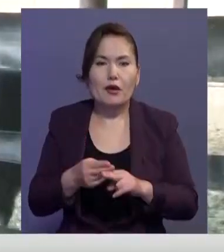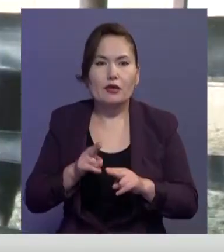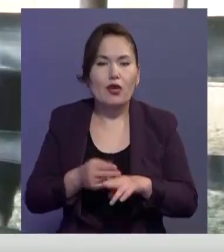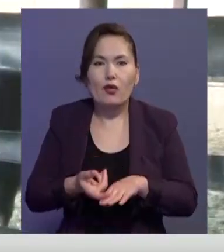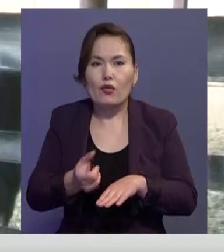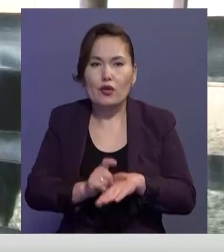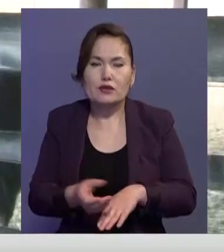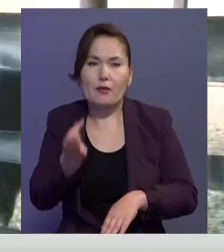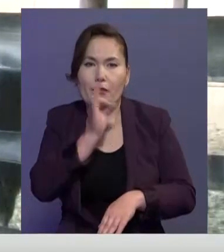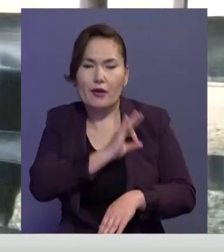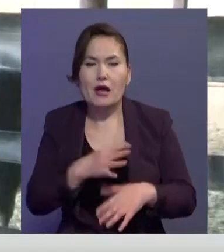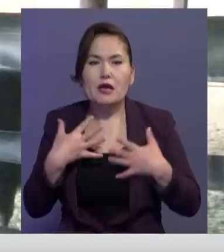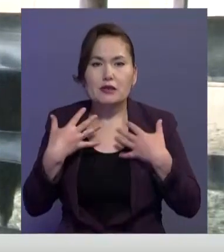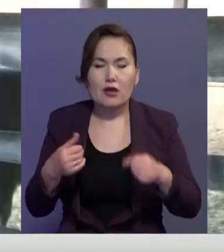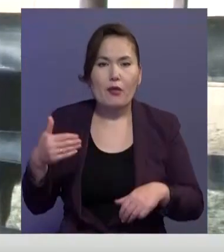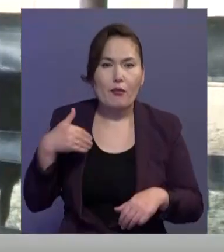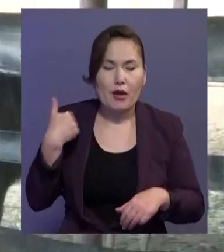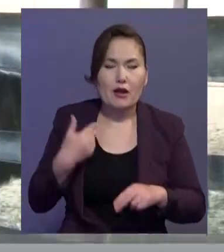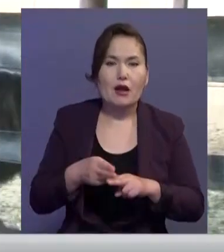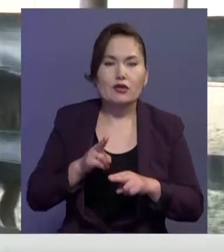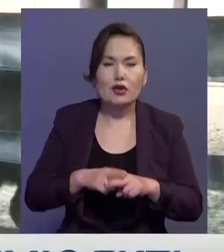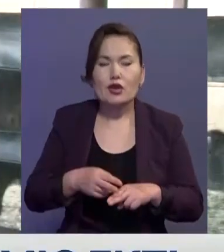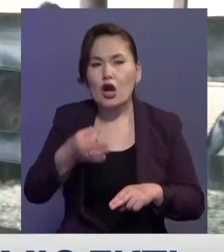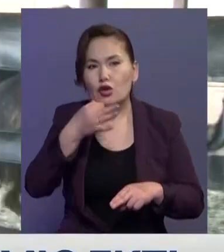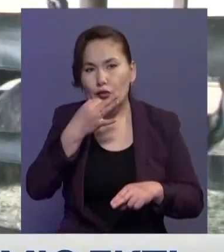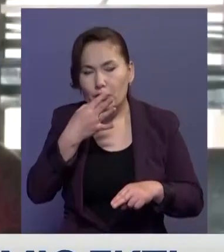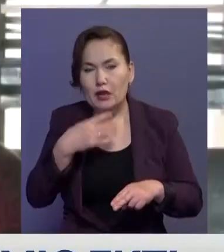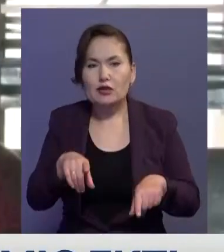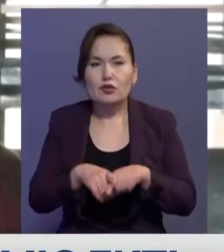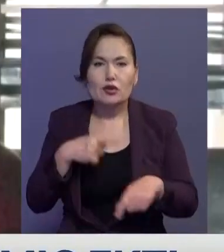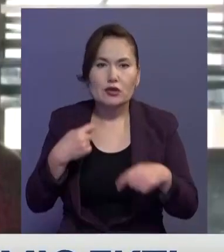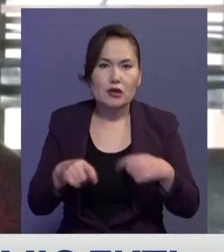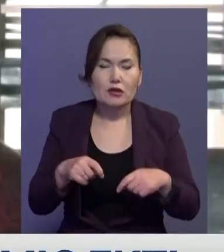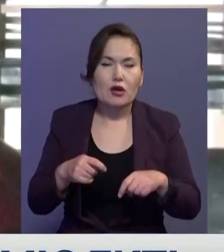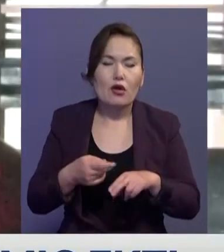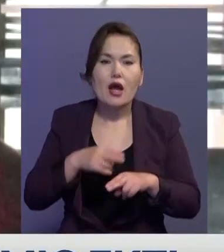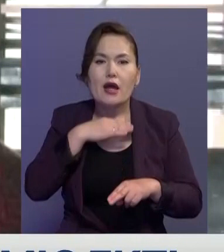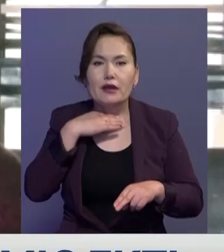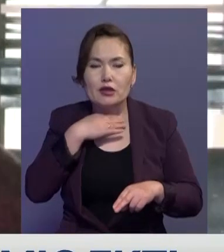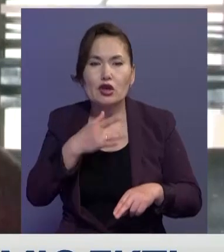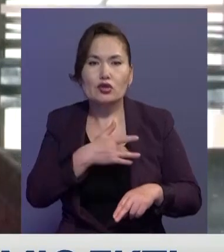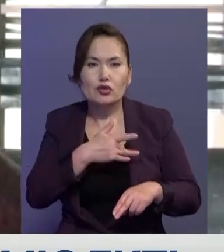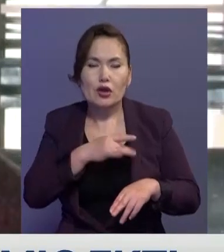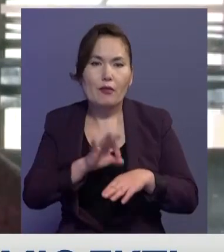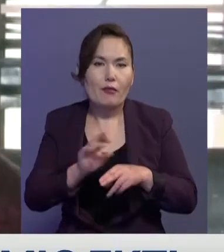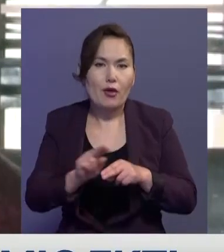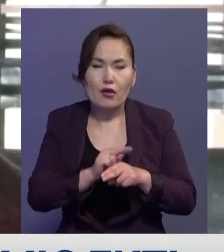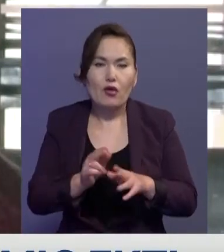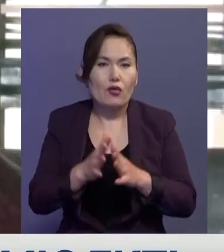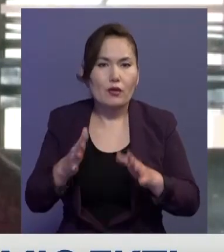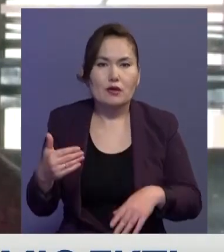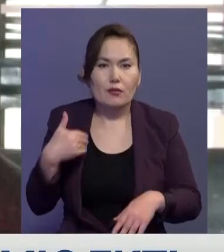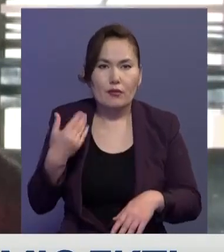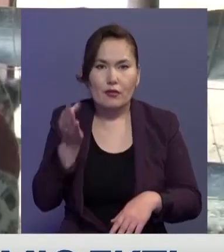қалмайды. Терісі де өте өтімді. Жұмыртқасында жейді, бұның еті жүрек ауруға, жүрекке өте пайдалы дейді.